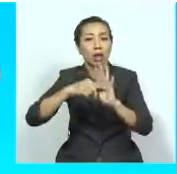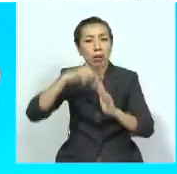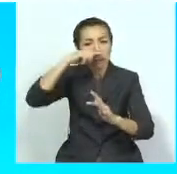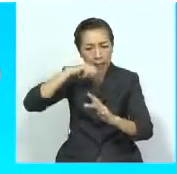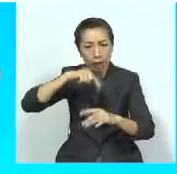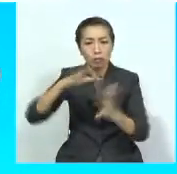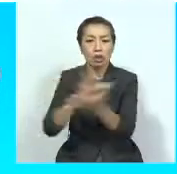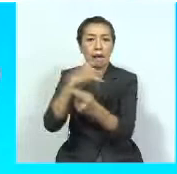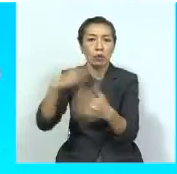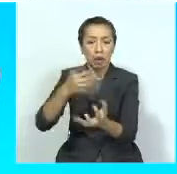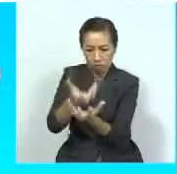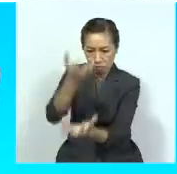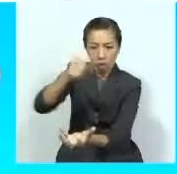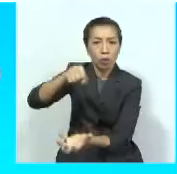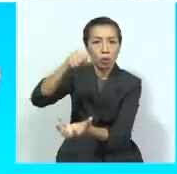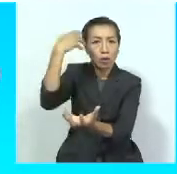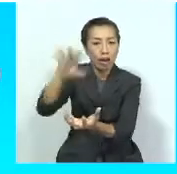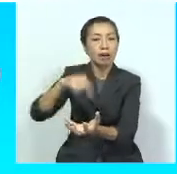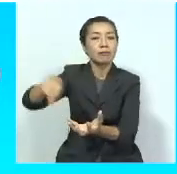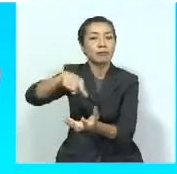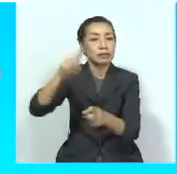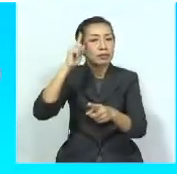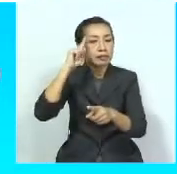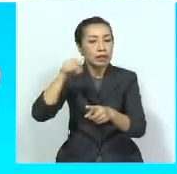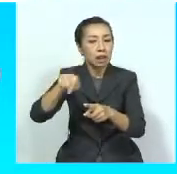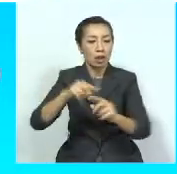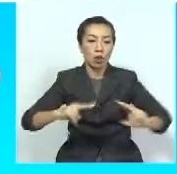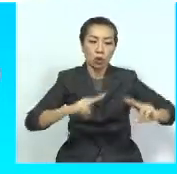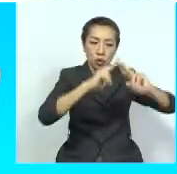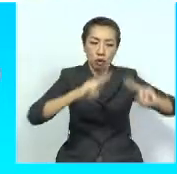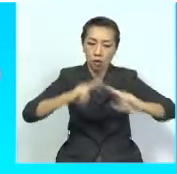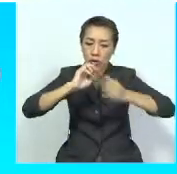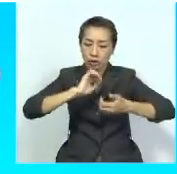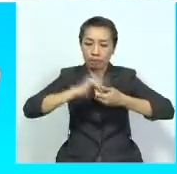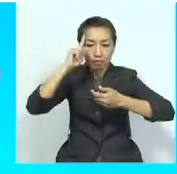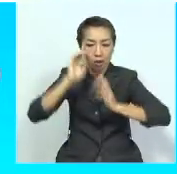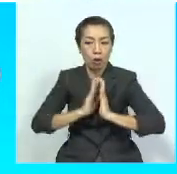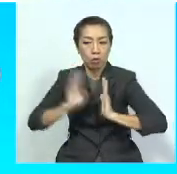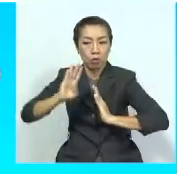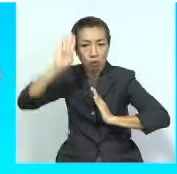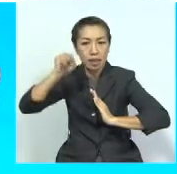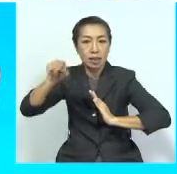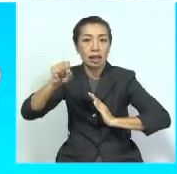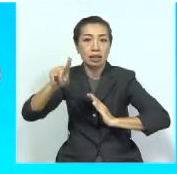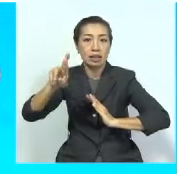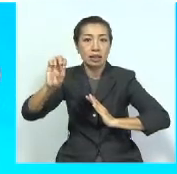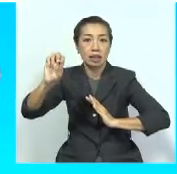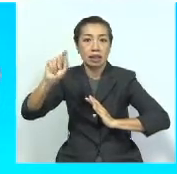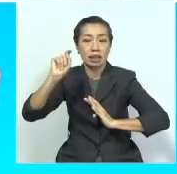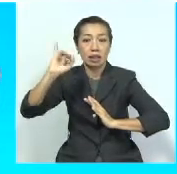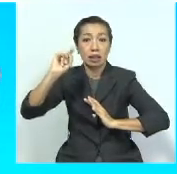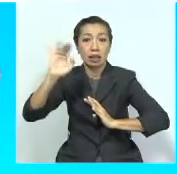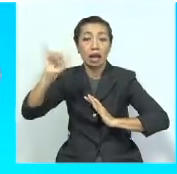านานทั่วบ้านทั่วเมืองดังนั้นเนี่ยจึงเป็นสิ่งที่เราจะต้องทั้งสองกระทรวงร่วมขอบคุณภาคเอกชนบริษัทสีไทยซูเปอร์แวร์ในการที่สนับส